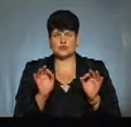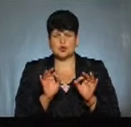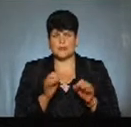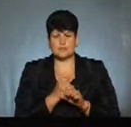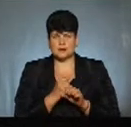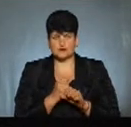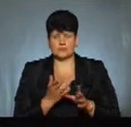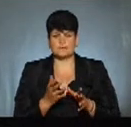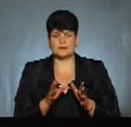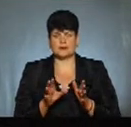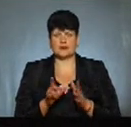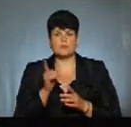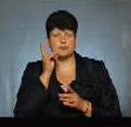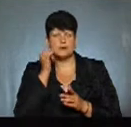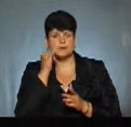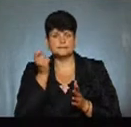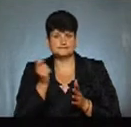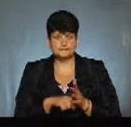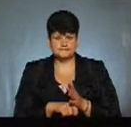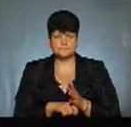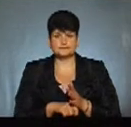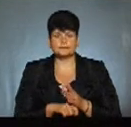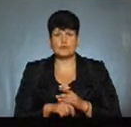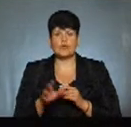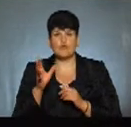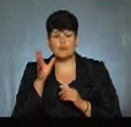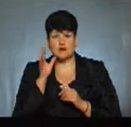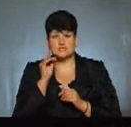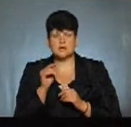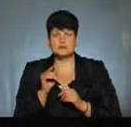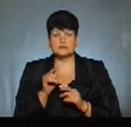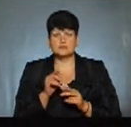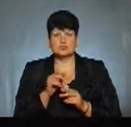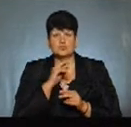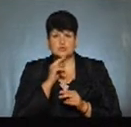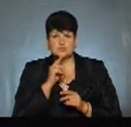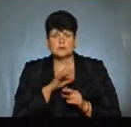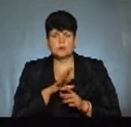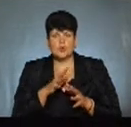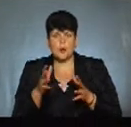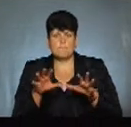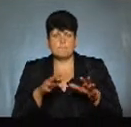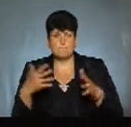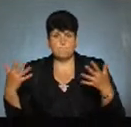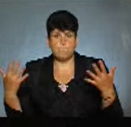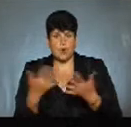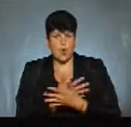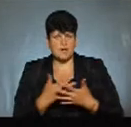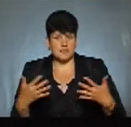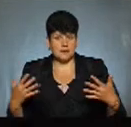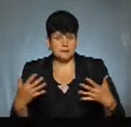працювало, вимкніть мобільні телефони. Вважайте, щоб не спричинити протягу, тому що там, де є протяг,